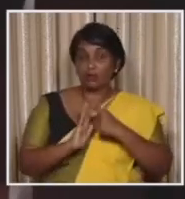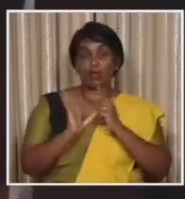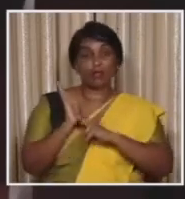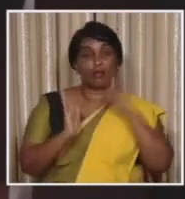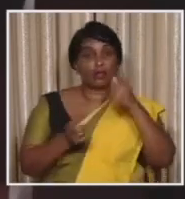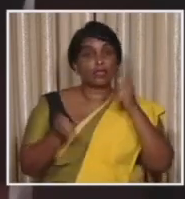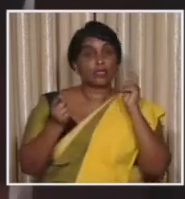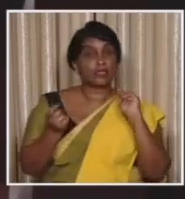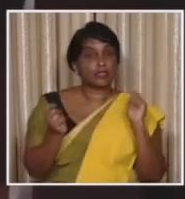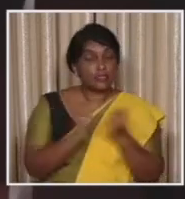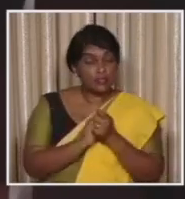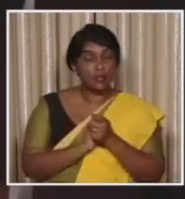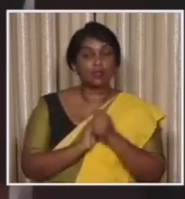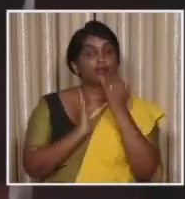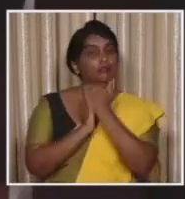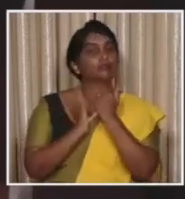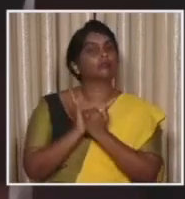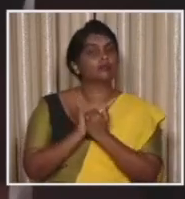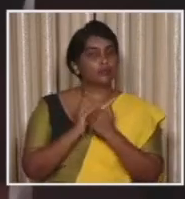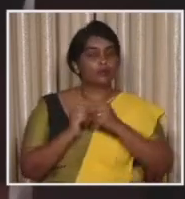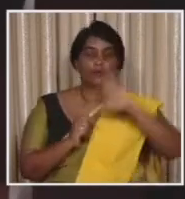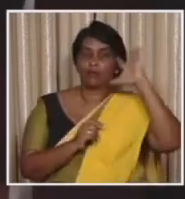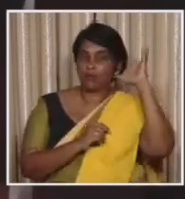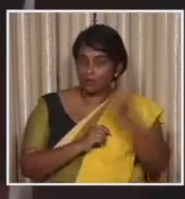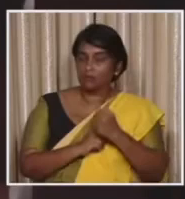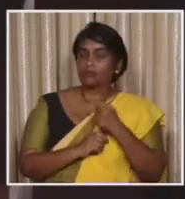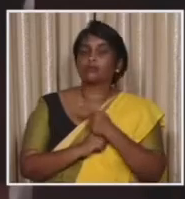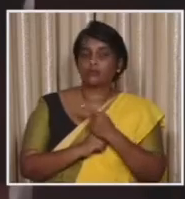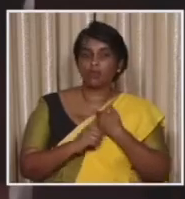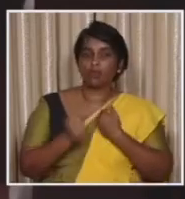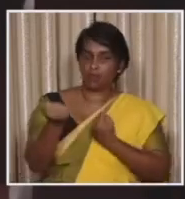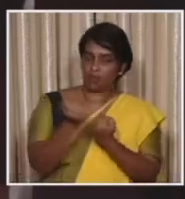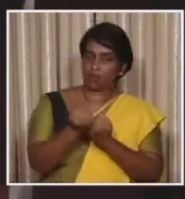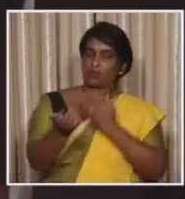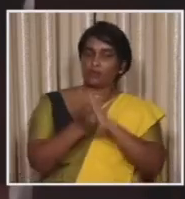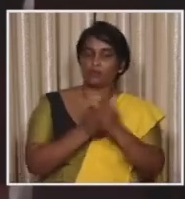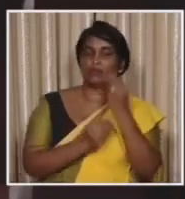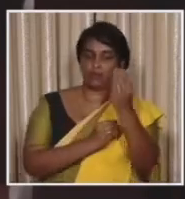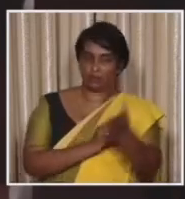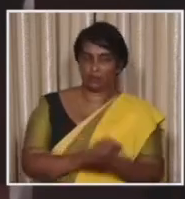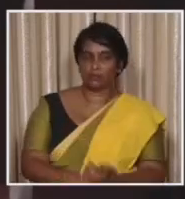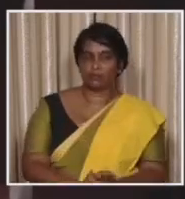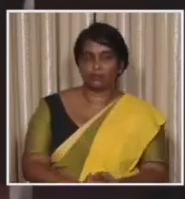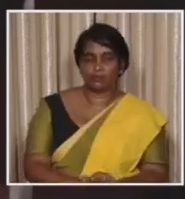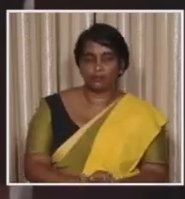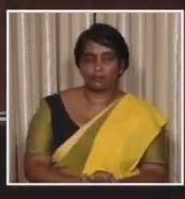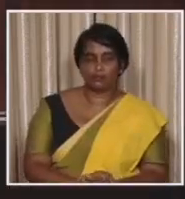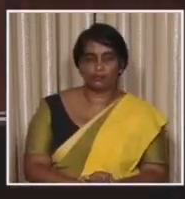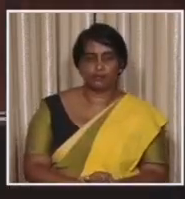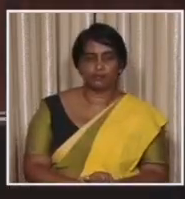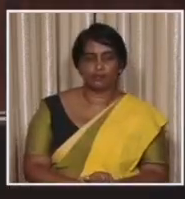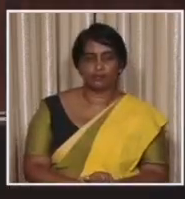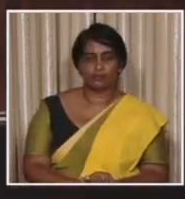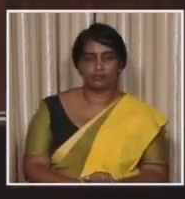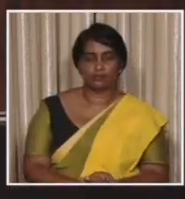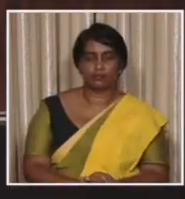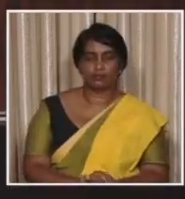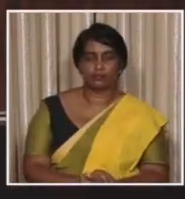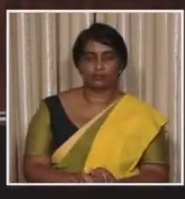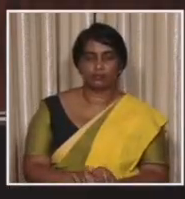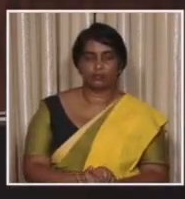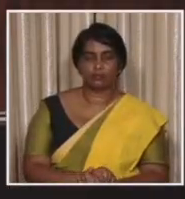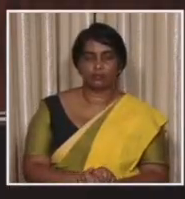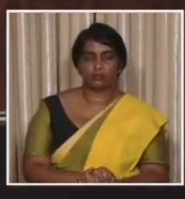ජාතික ක්‍රිකට් ක්‍රීඩා න්‍යාය පත්‍රයේ ජයග්‍රහණය කරවන්නට අපේ උපරිම සහයෝගය ලබා දෙන්න. ඉංගේ හොනරබල් දලවත